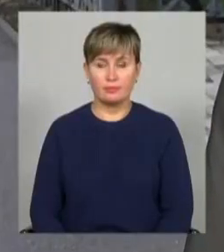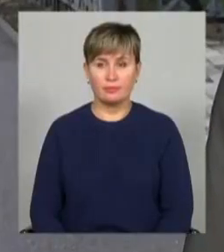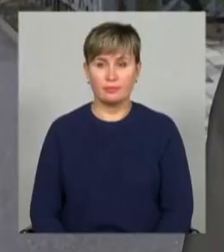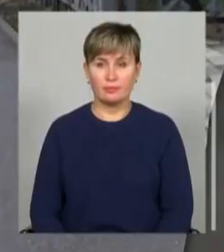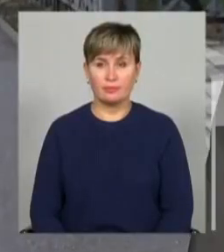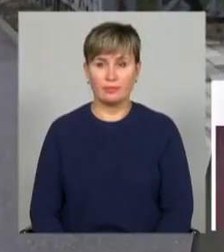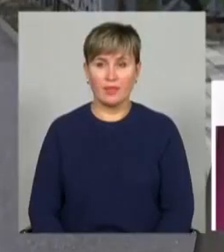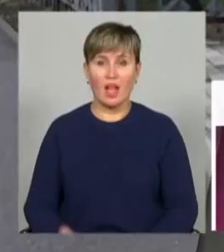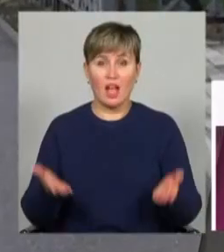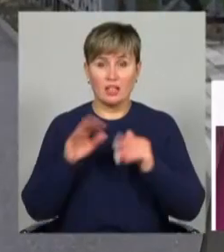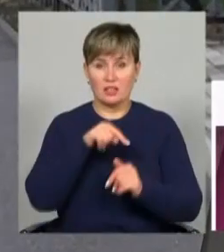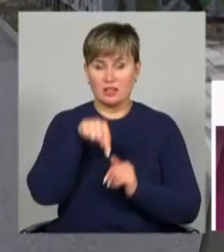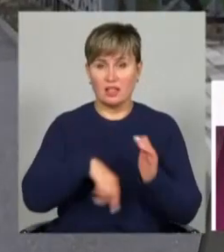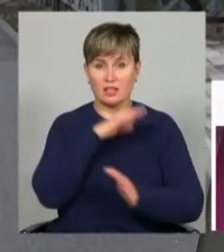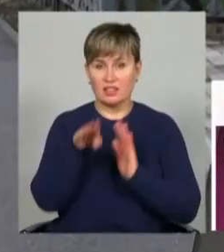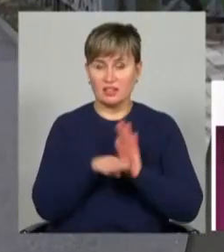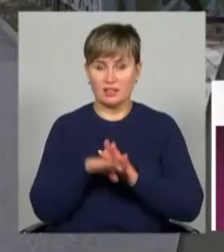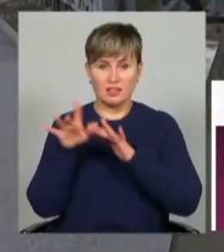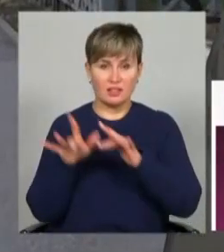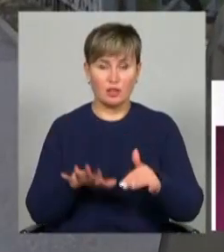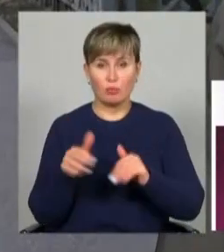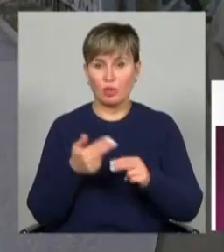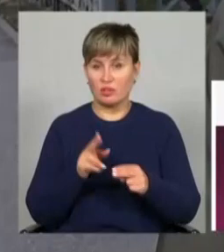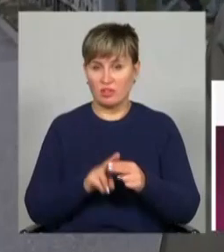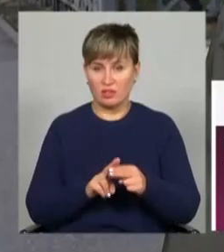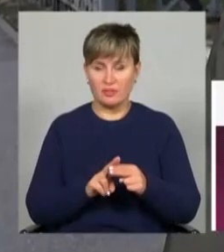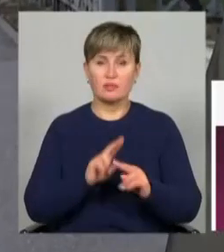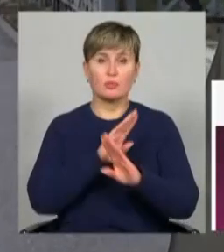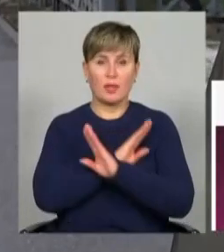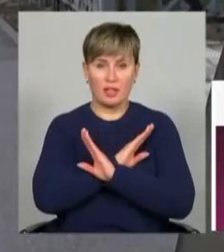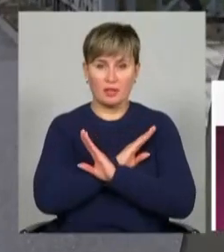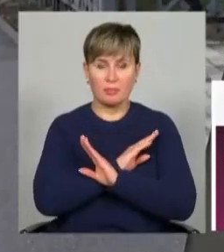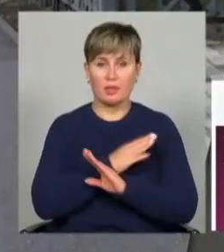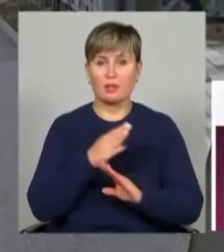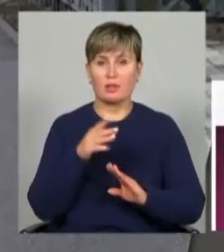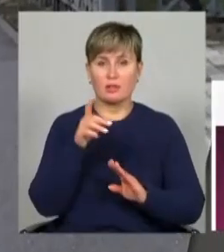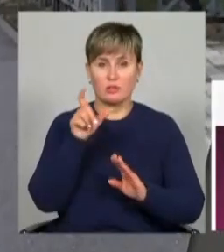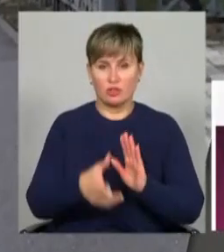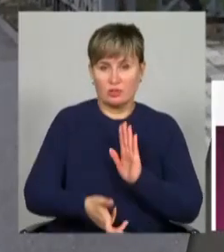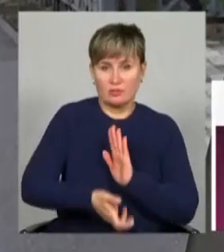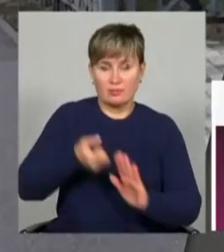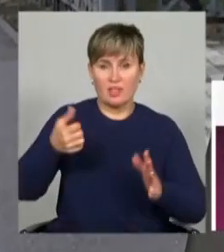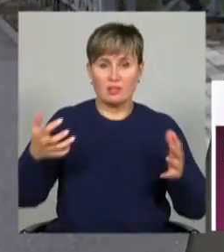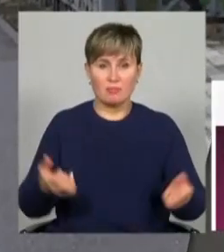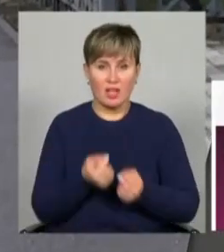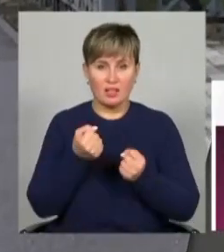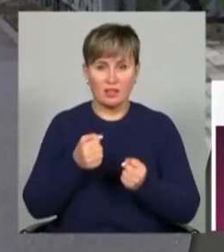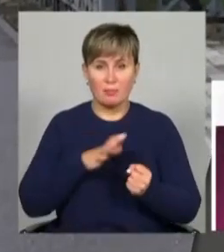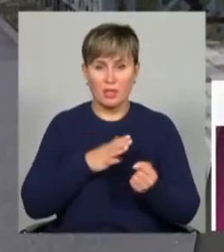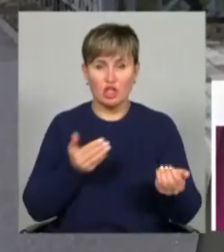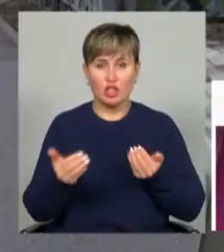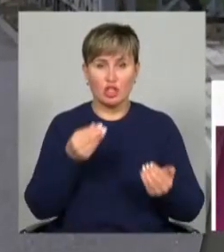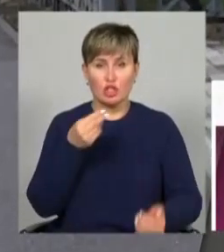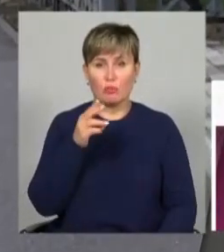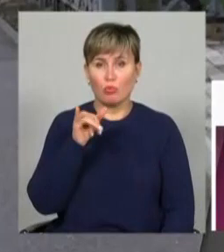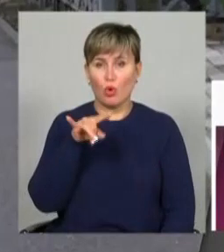Остался под завалом, под снежной лавиной, в результате чего погиб. Труп был извлечен спасателями ГЛК «Шимбулак».